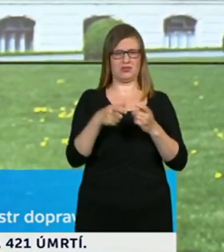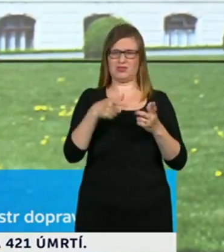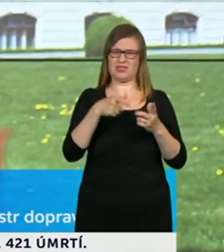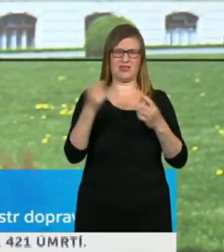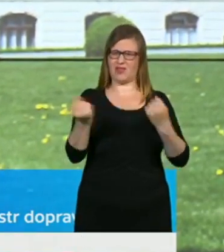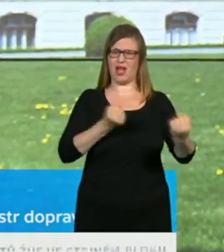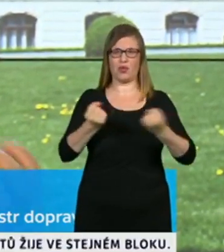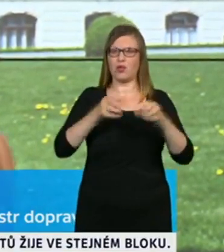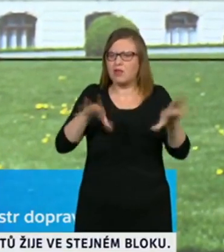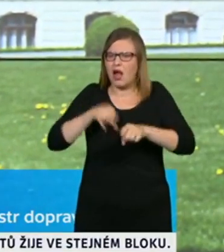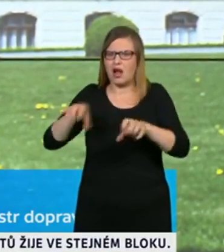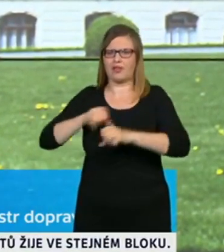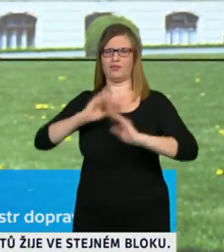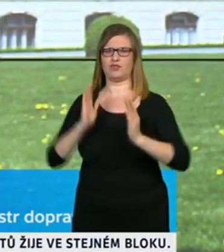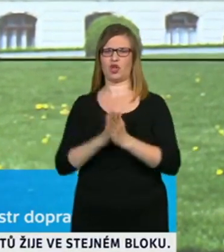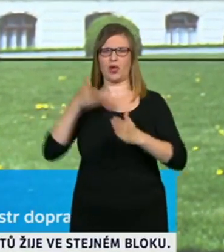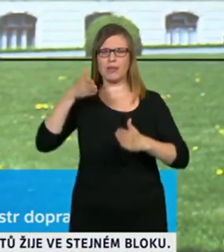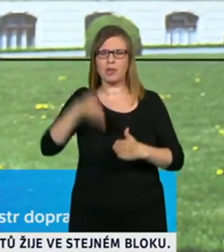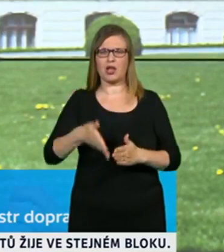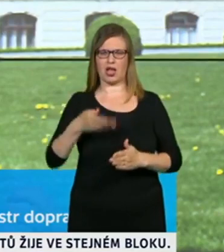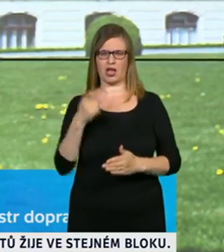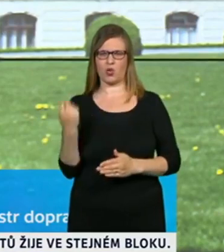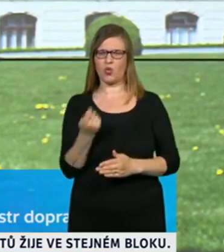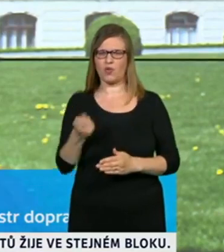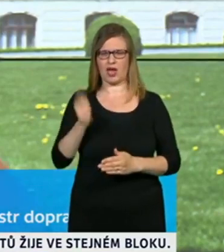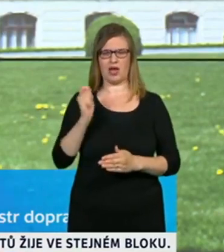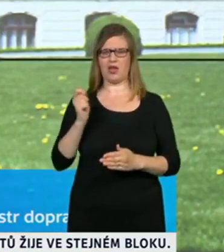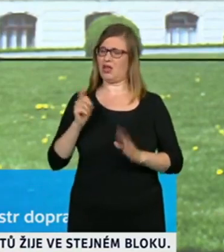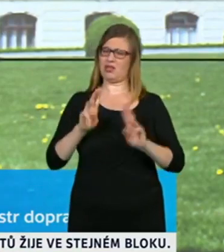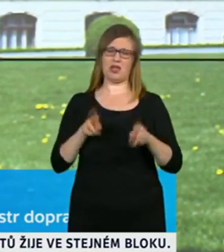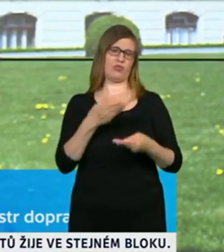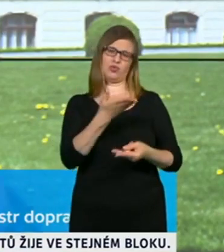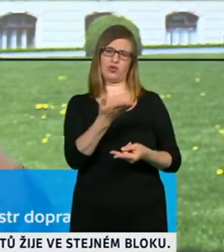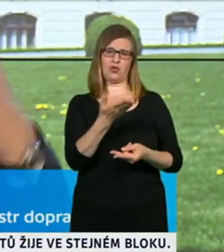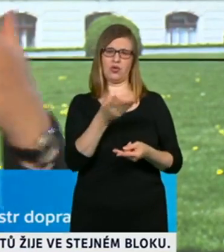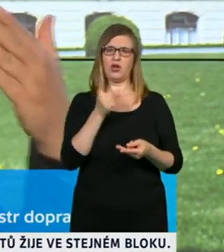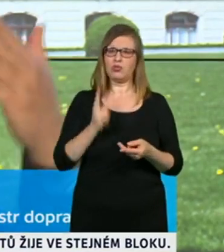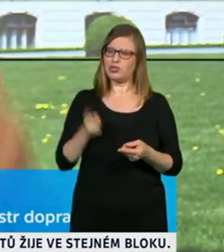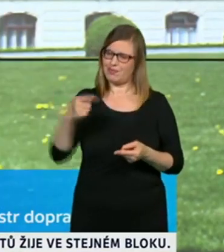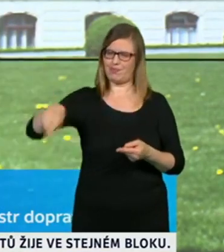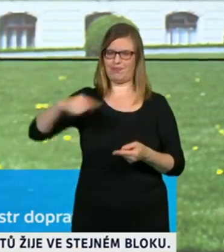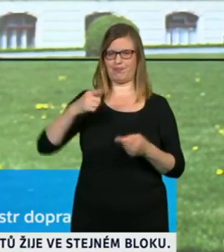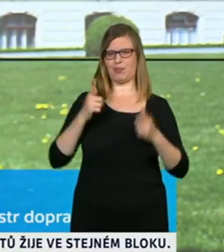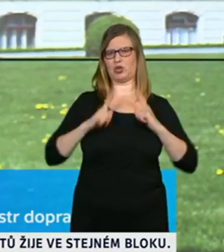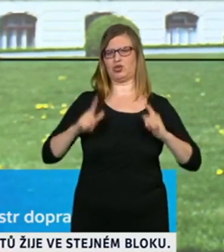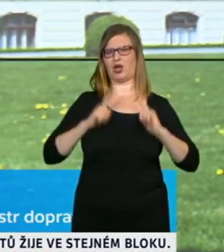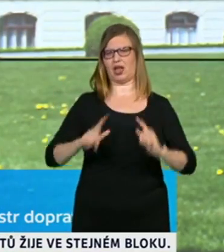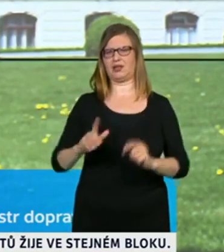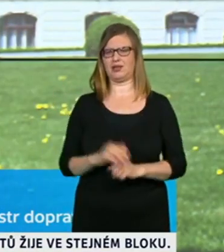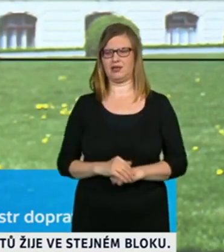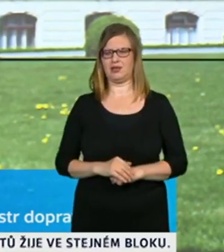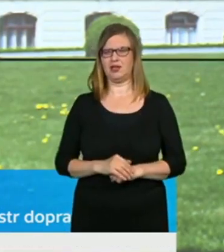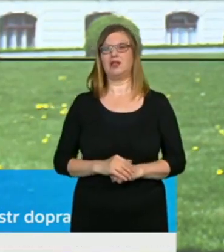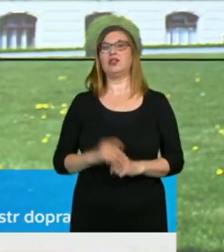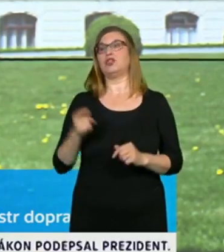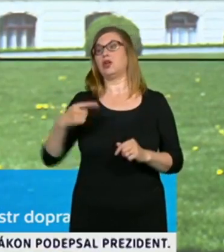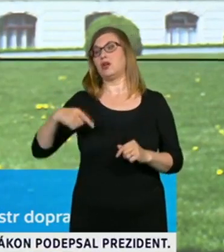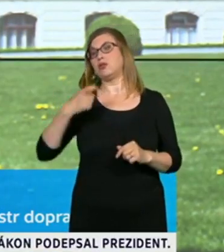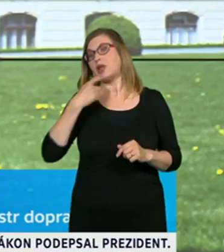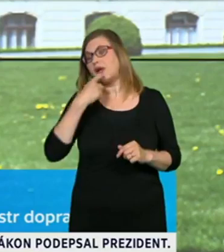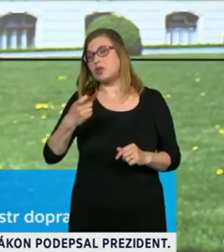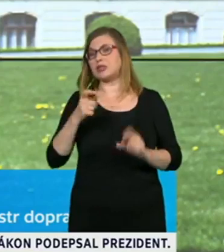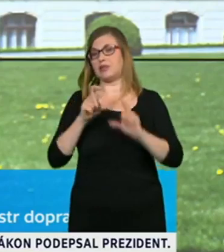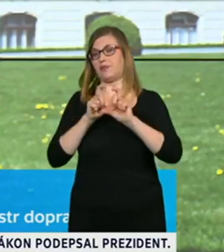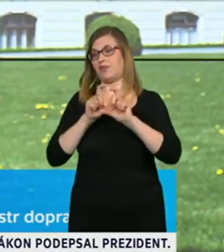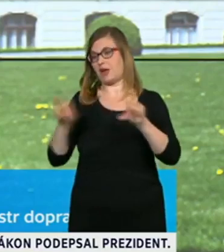je pravda, ale je lepší ty peníze vydodat, byť o něco později, než prostě čekat na takzvaný COVID-3, což je klíčová záruka, která, jak řekla